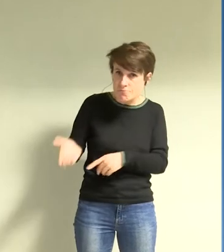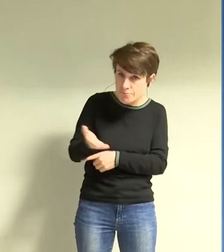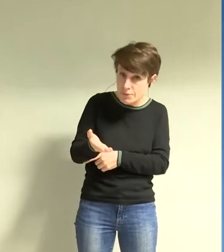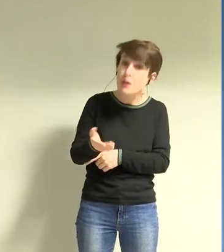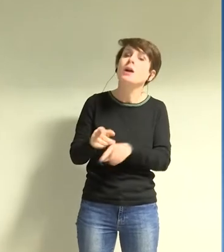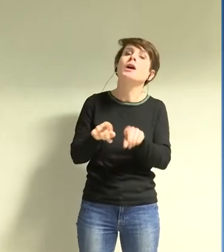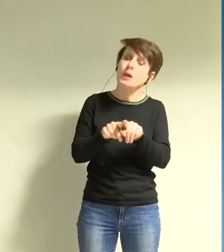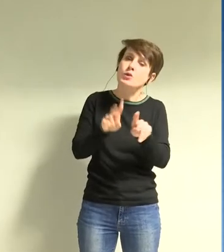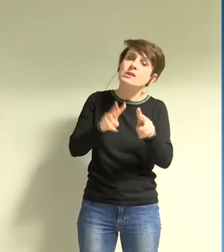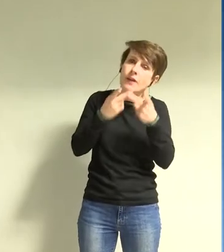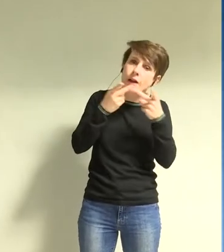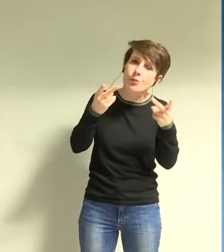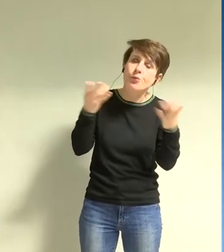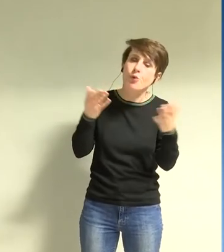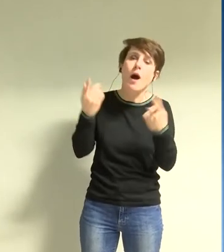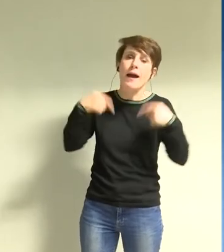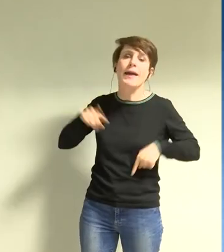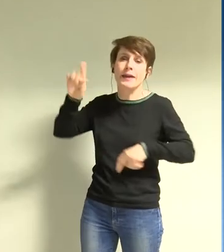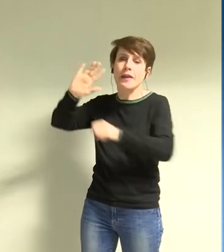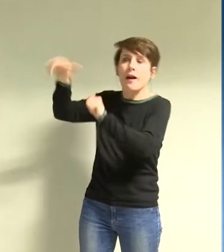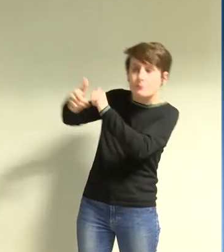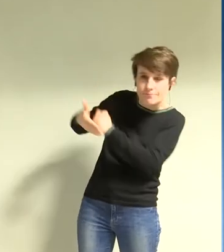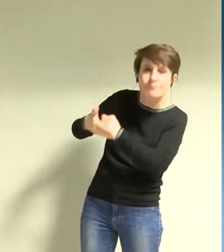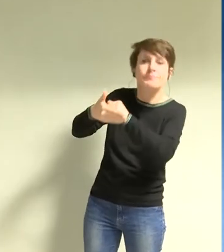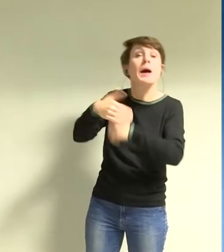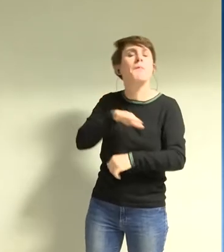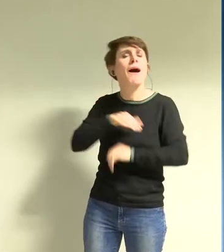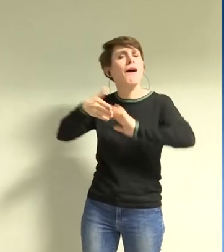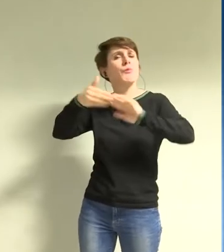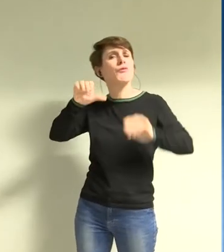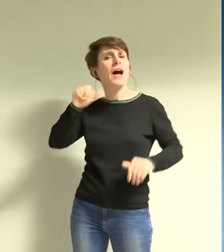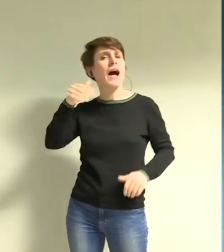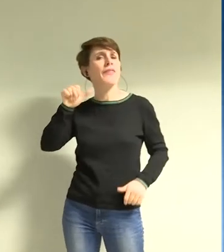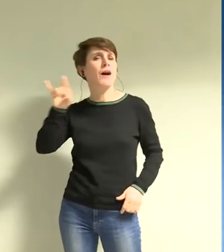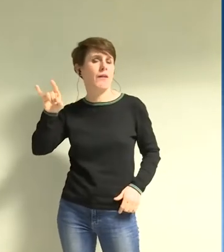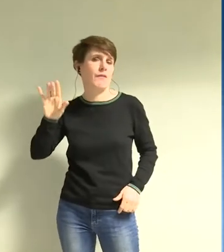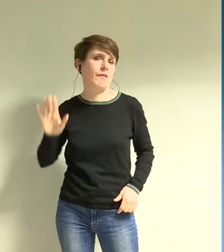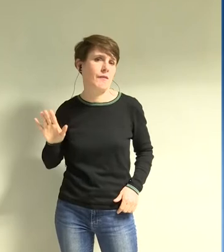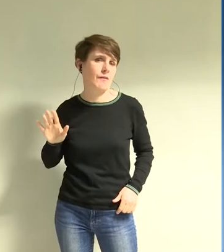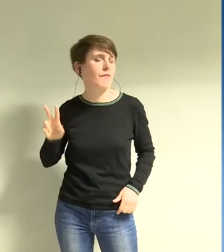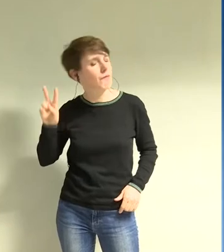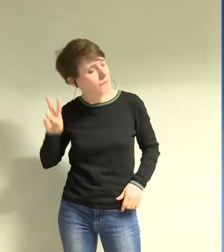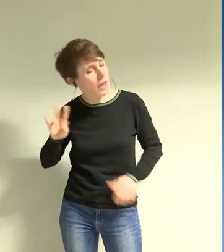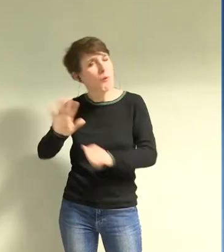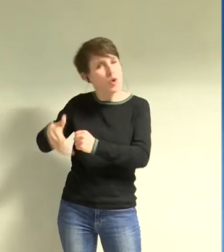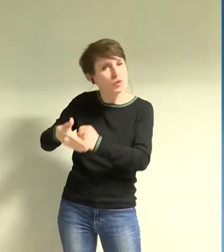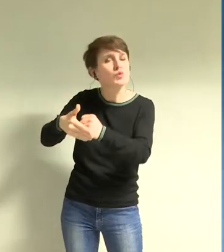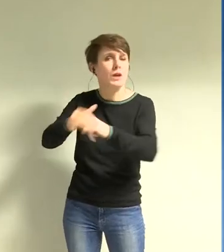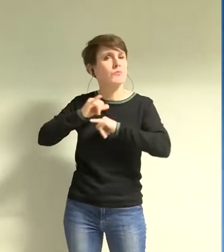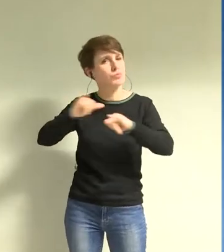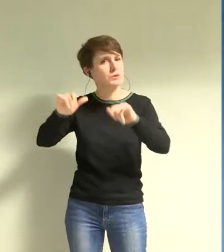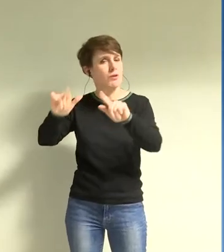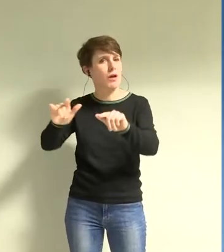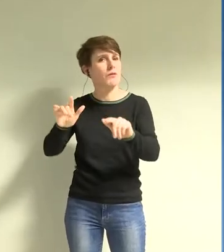l'état à travers la na mais qui est extrêmement fort puisque c'est l'occasion de saluer aussi le travail de